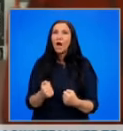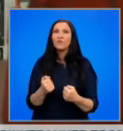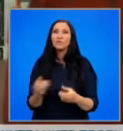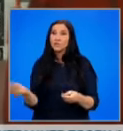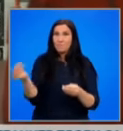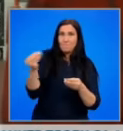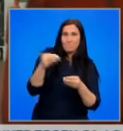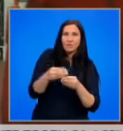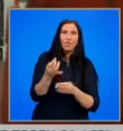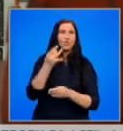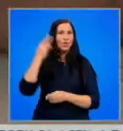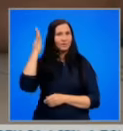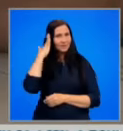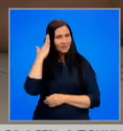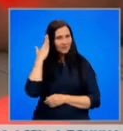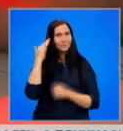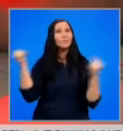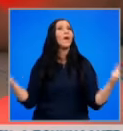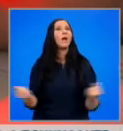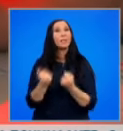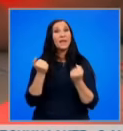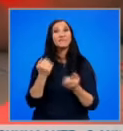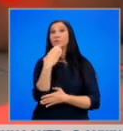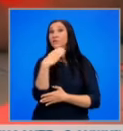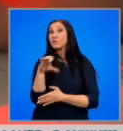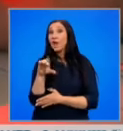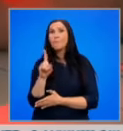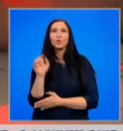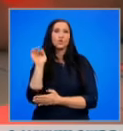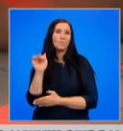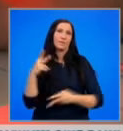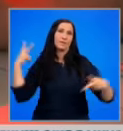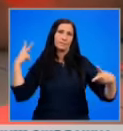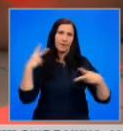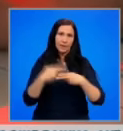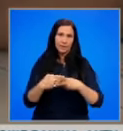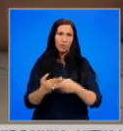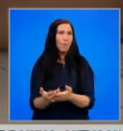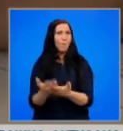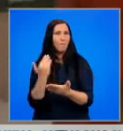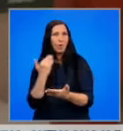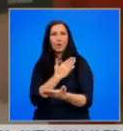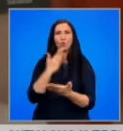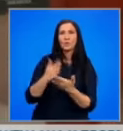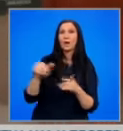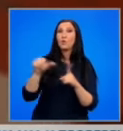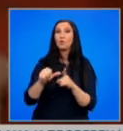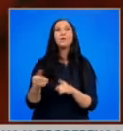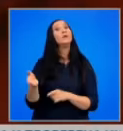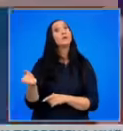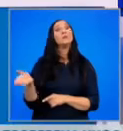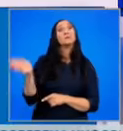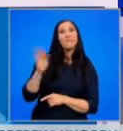се присъединят и нови страни. Действието на сертификата може да бъде прекратено и по-рано от края на юни до